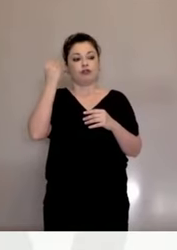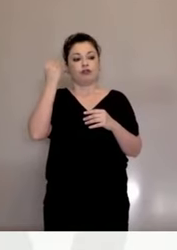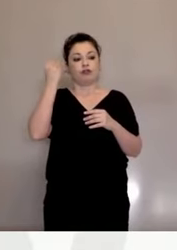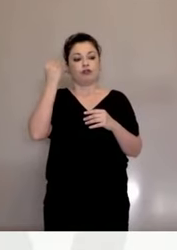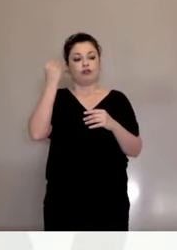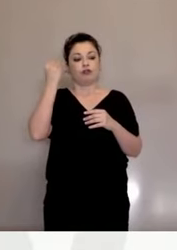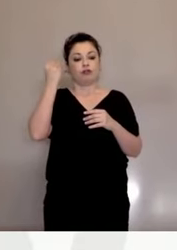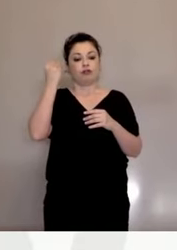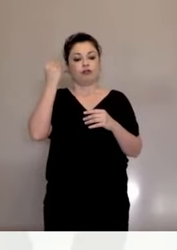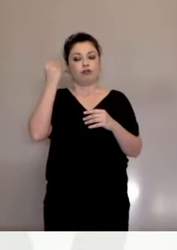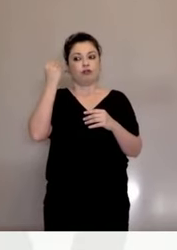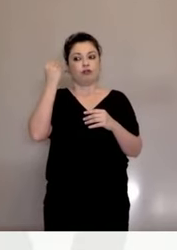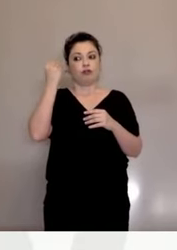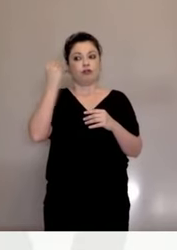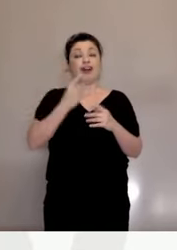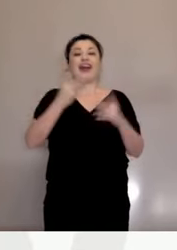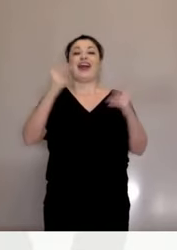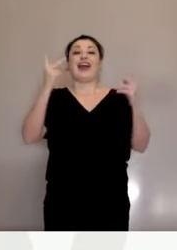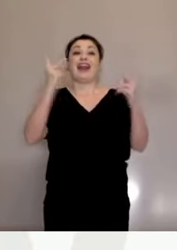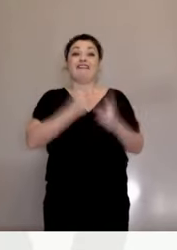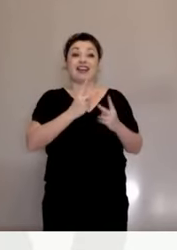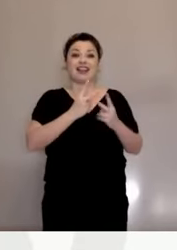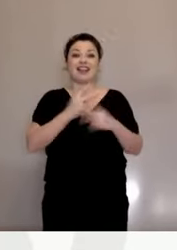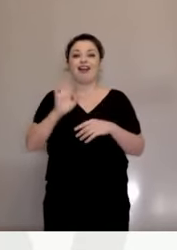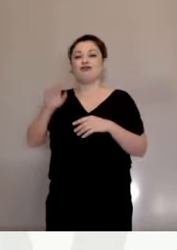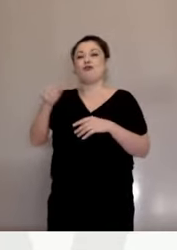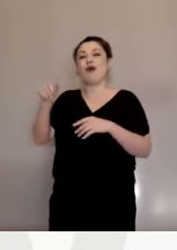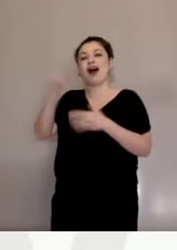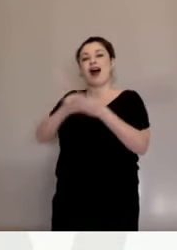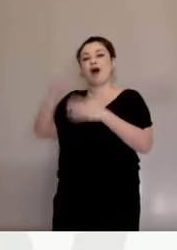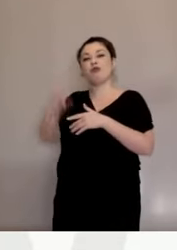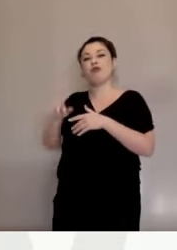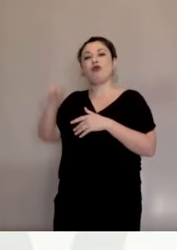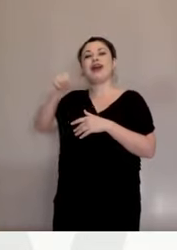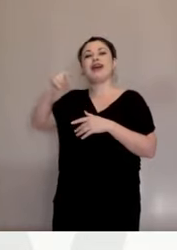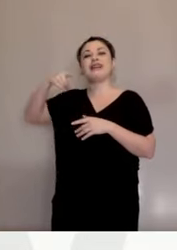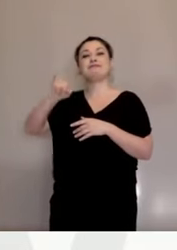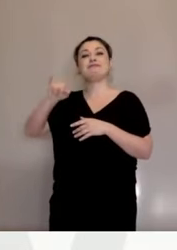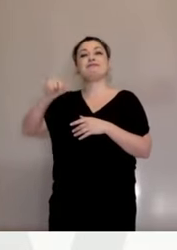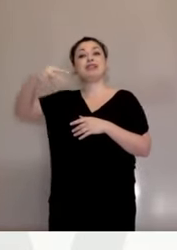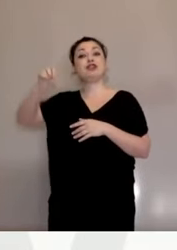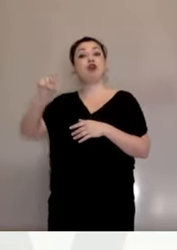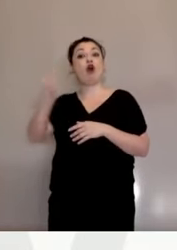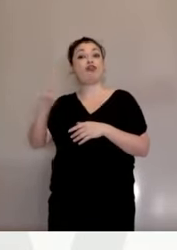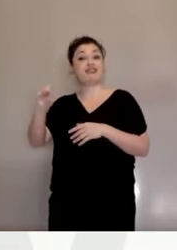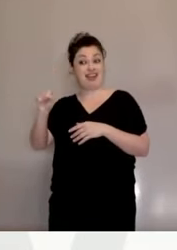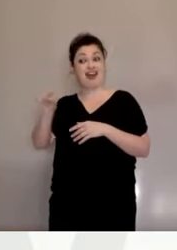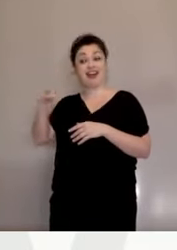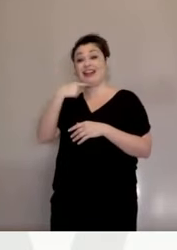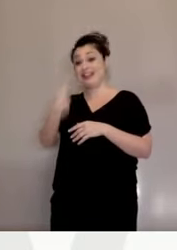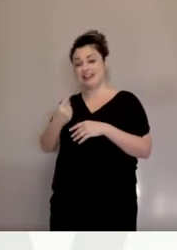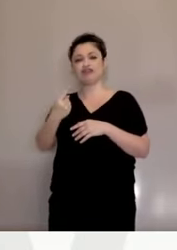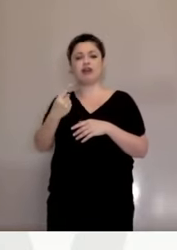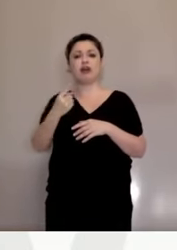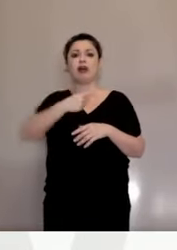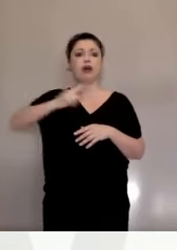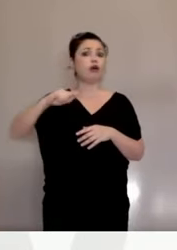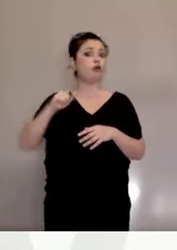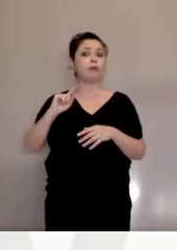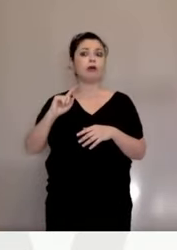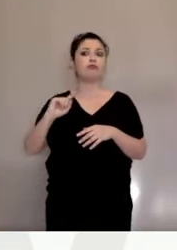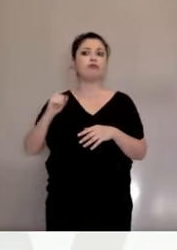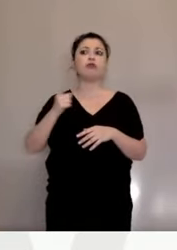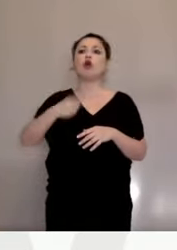la verità di Spinoza. Noi non siamo liberi, solo Dio è